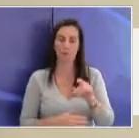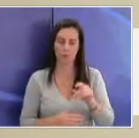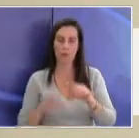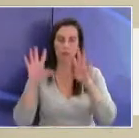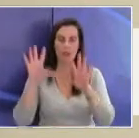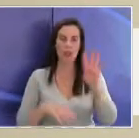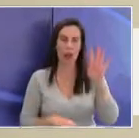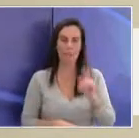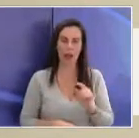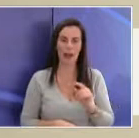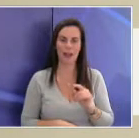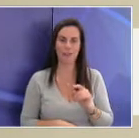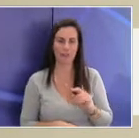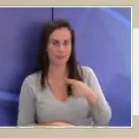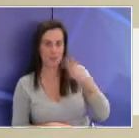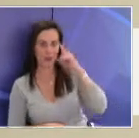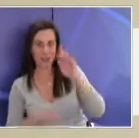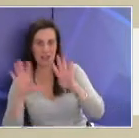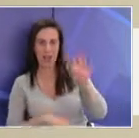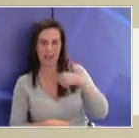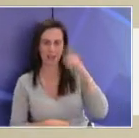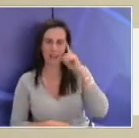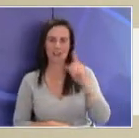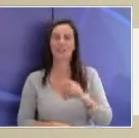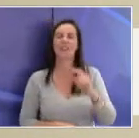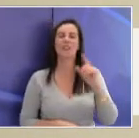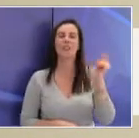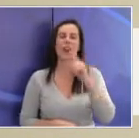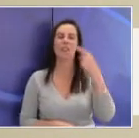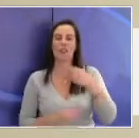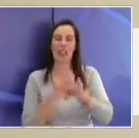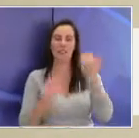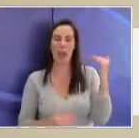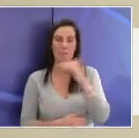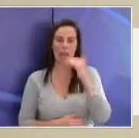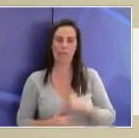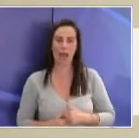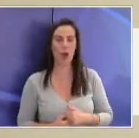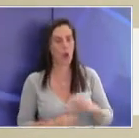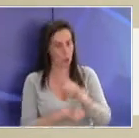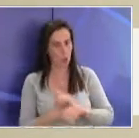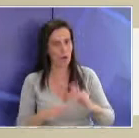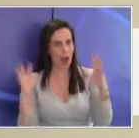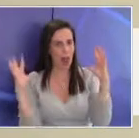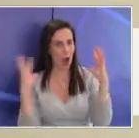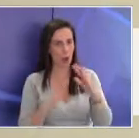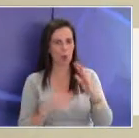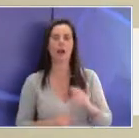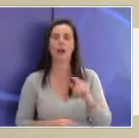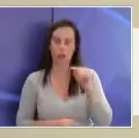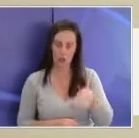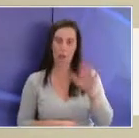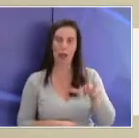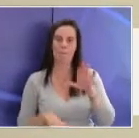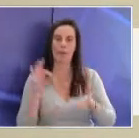שבוע וחצי... סימנת או שידעת? לא, לא ידעתי. שבוע וחצי לפני פסח. תקופה לחוצה של עם ישראל, אז שם